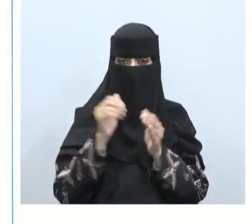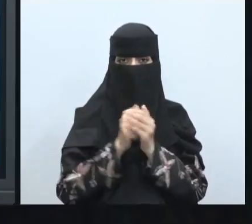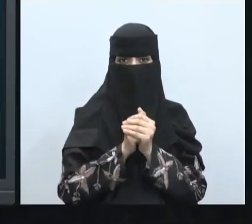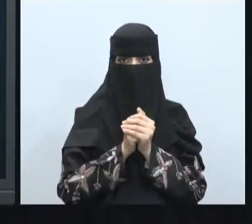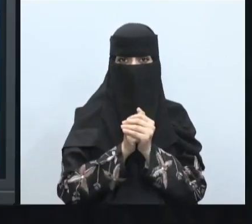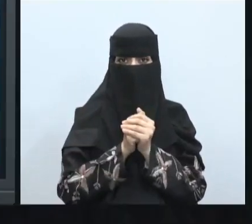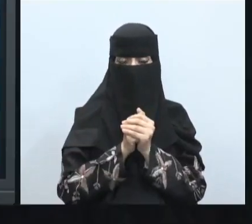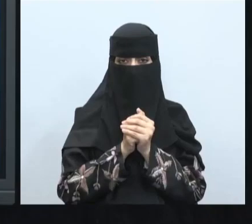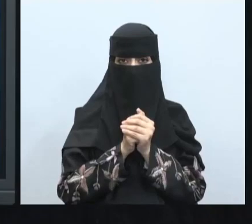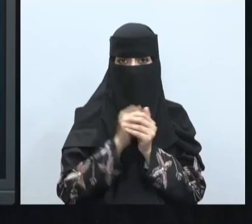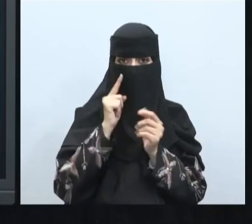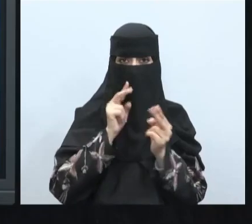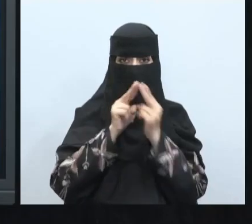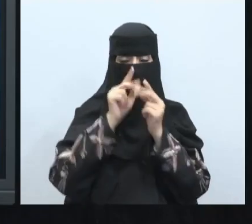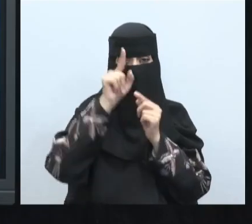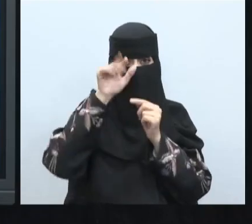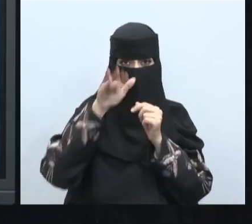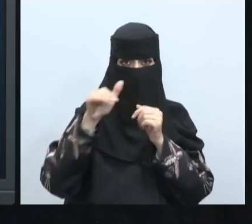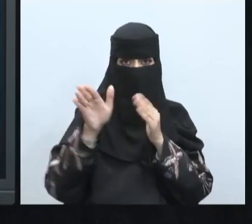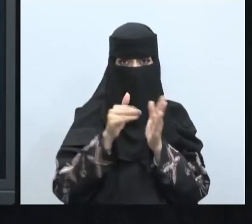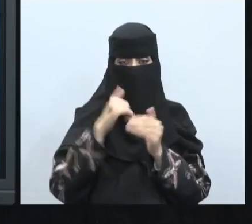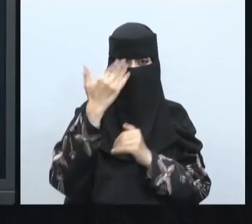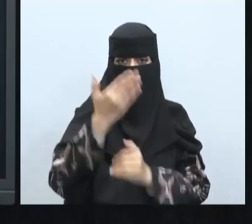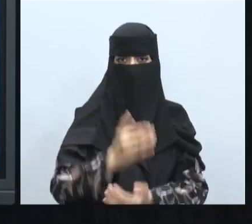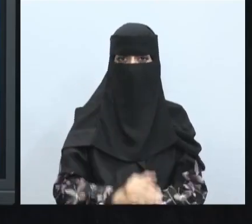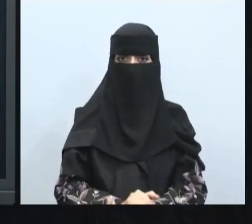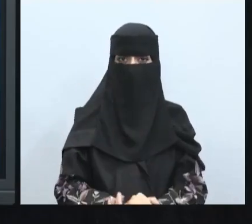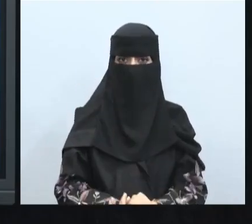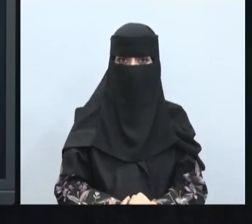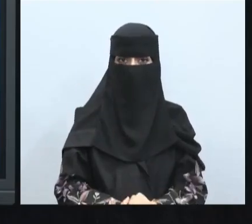حسن استماعكم ولنا لقاء باذن الله في الدرس القادم